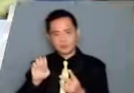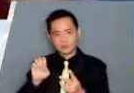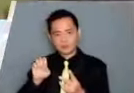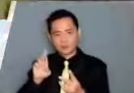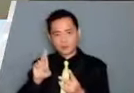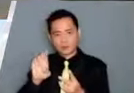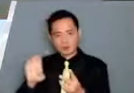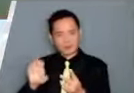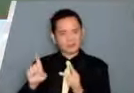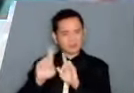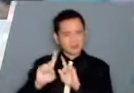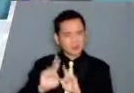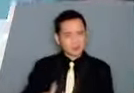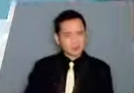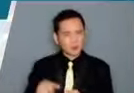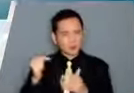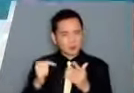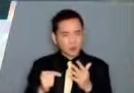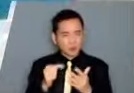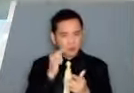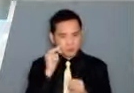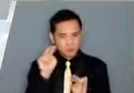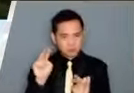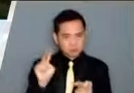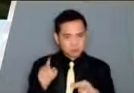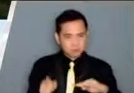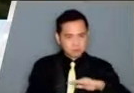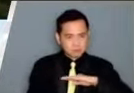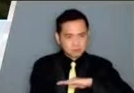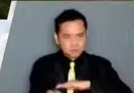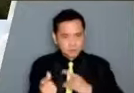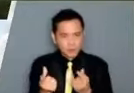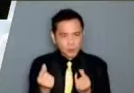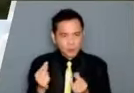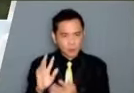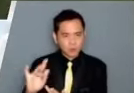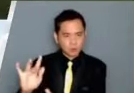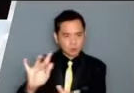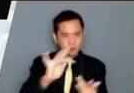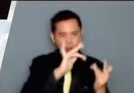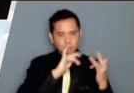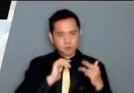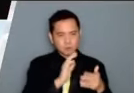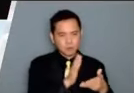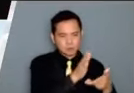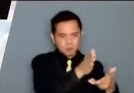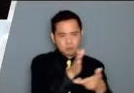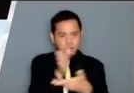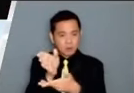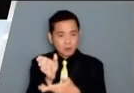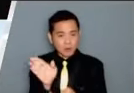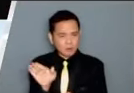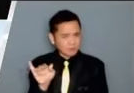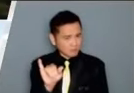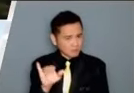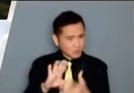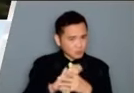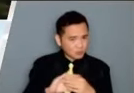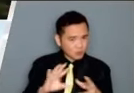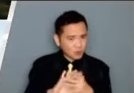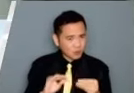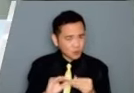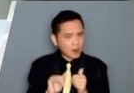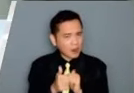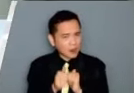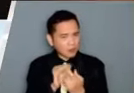ano ang magiging adventures na hatid ng mag-Lolo. Pati kung ano ang plot twist na susubok sa kanilang relasyon. Tampok din